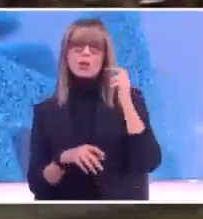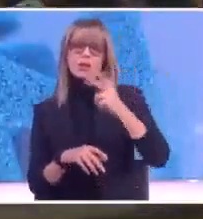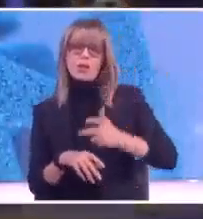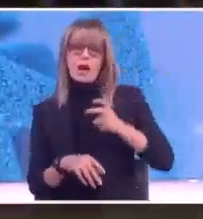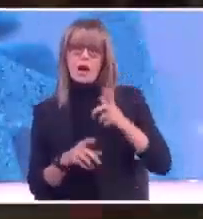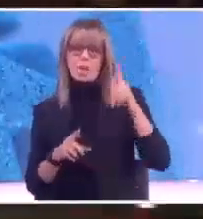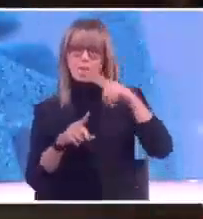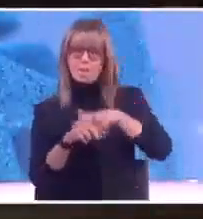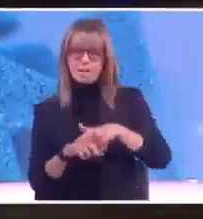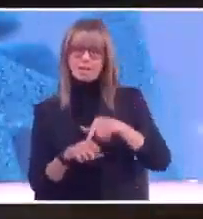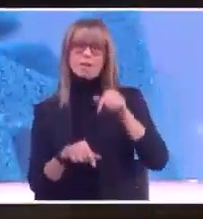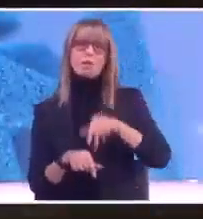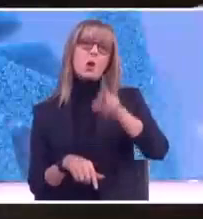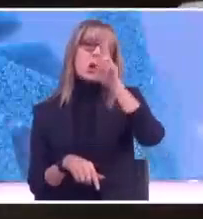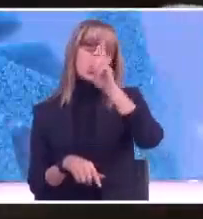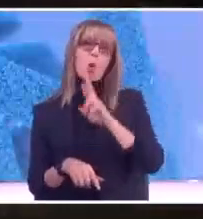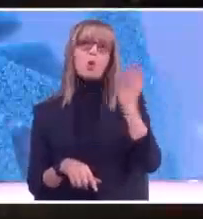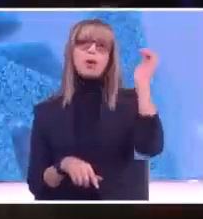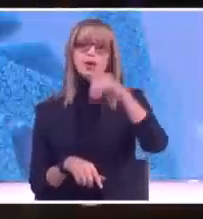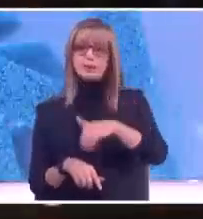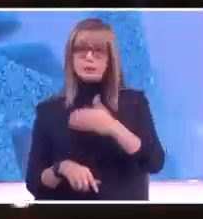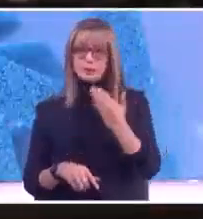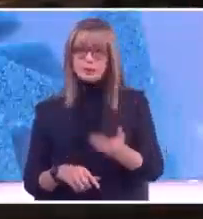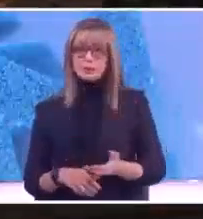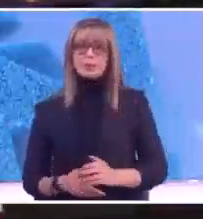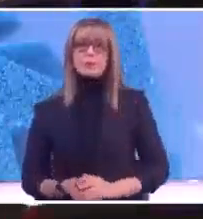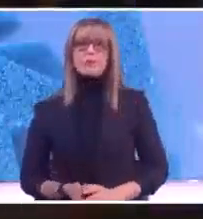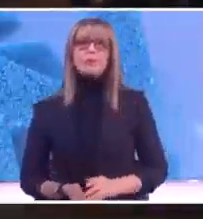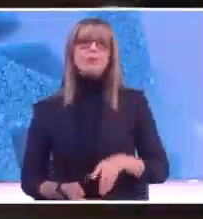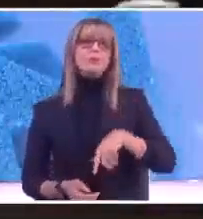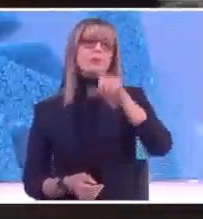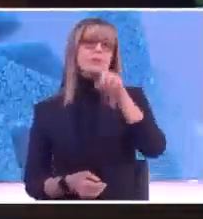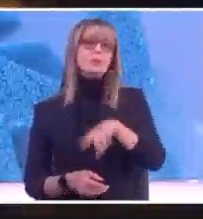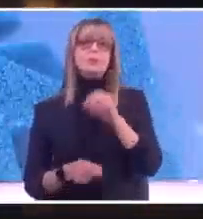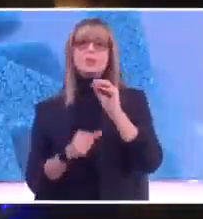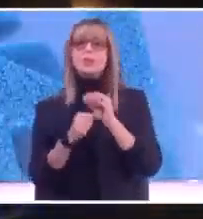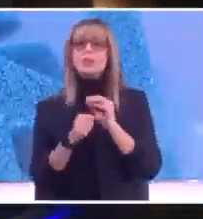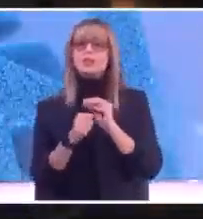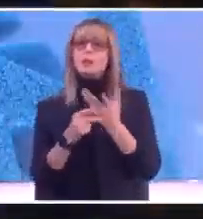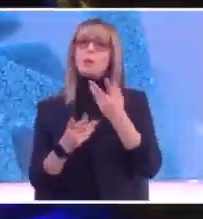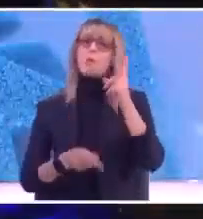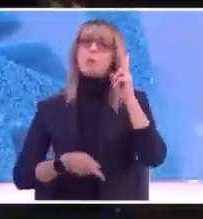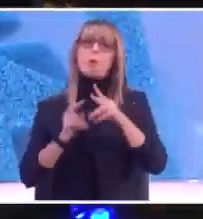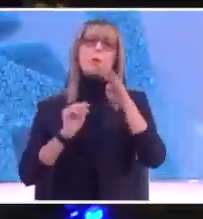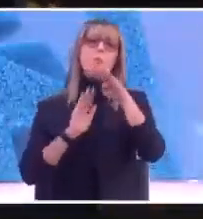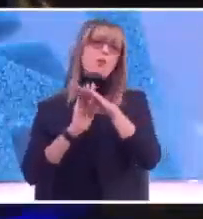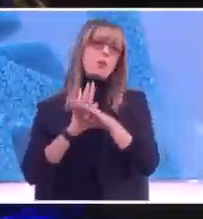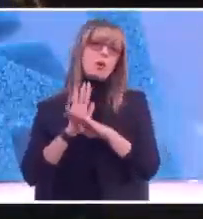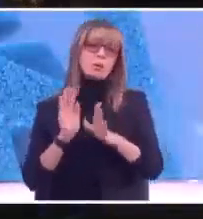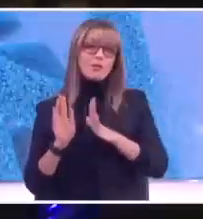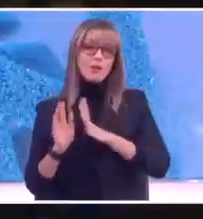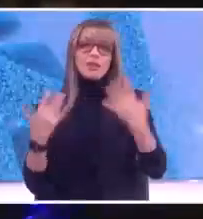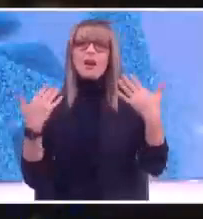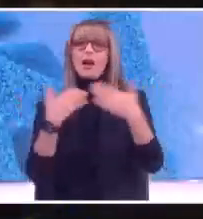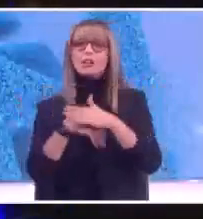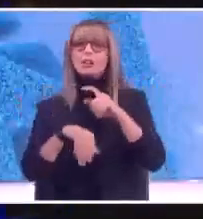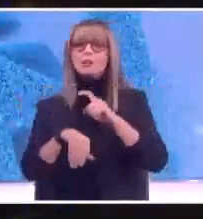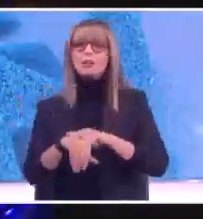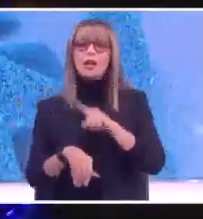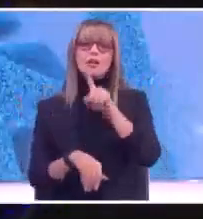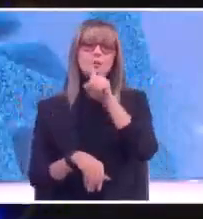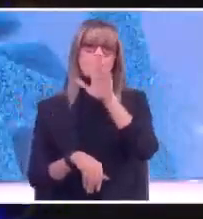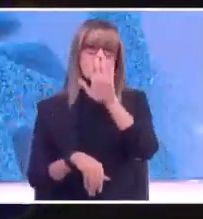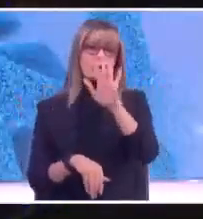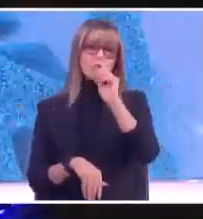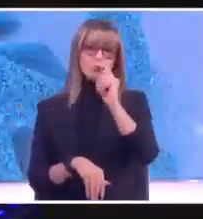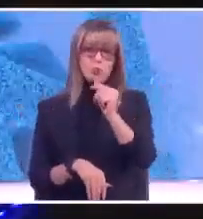Bugün öğlen saatlerinde ilçedeydik ve gün içerisinde bir takım programlar vardı. Akşam saat 17.30'da